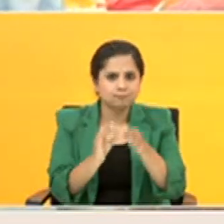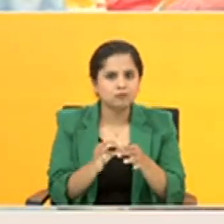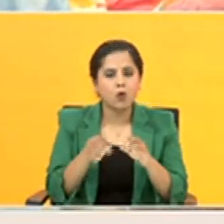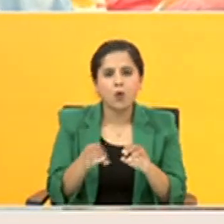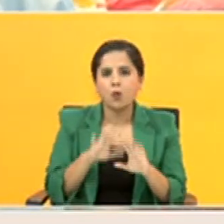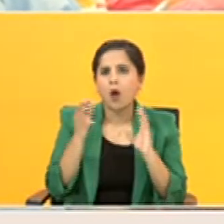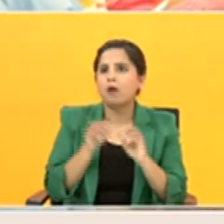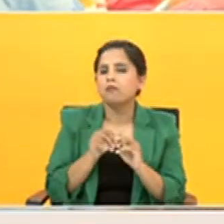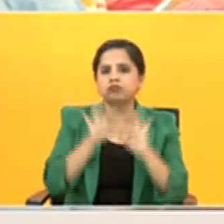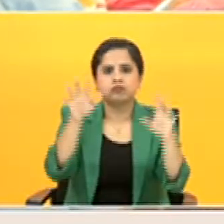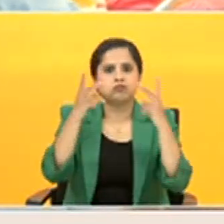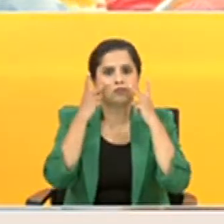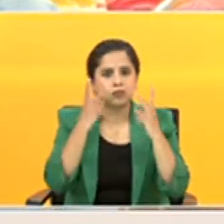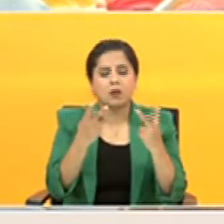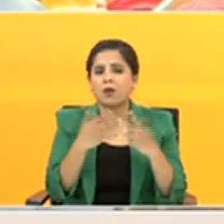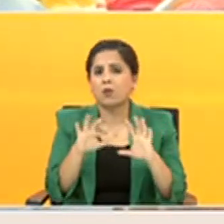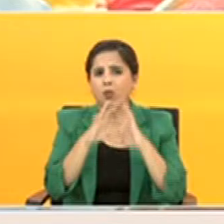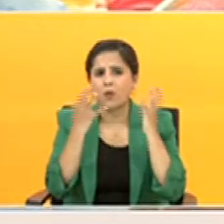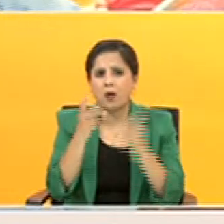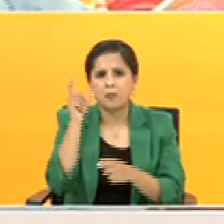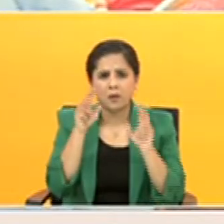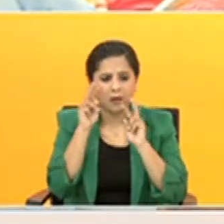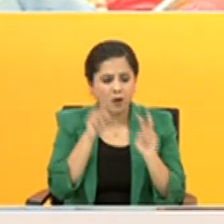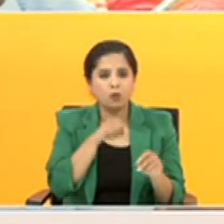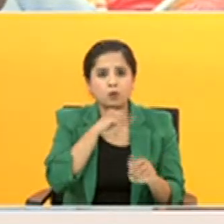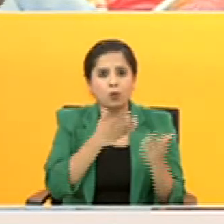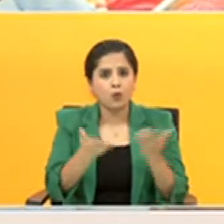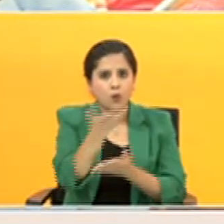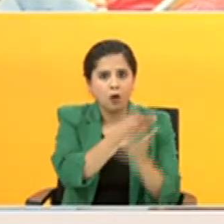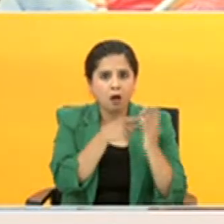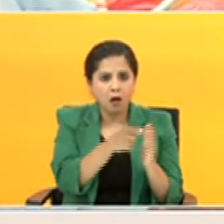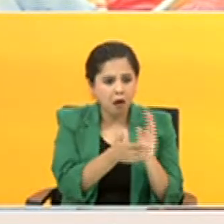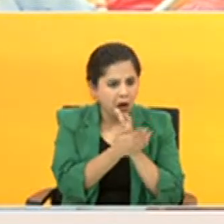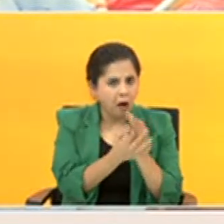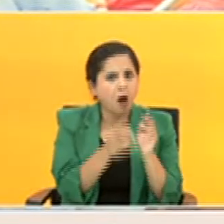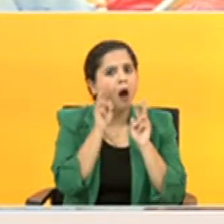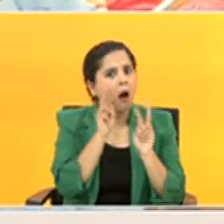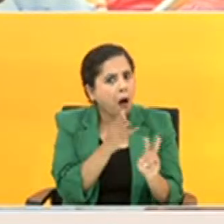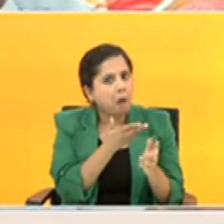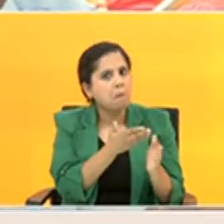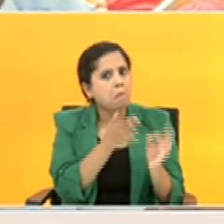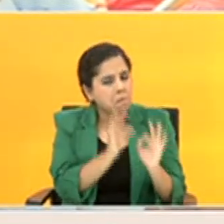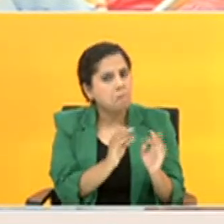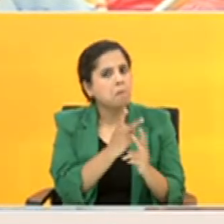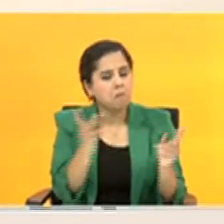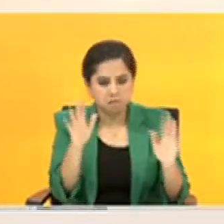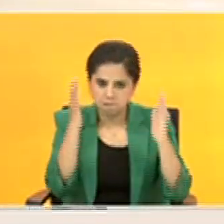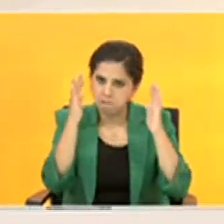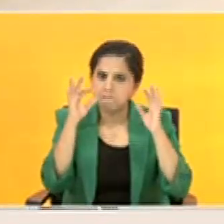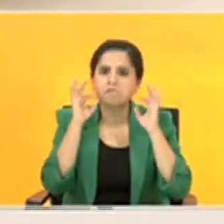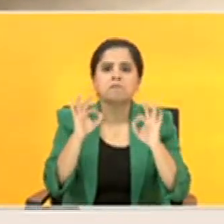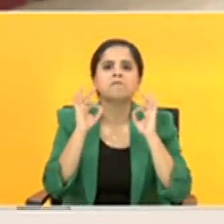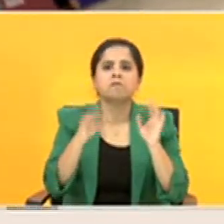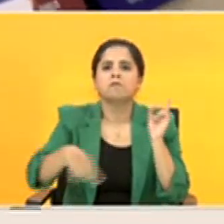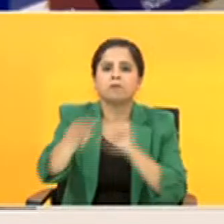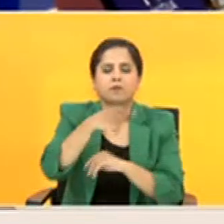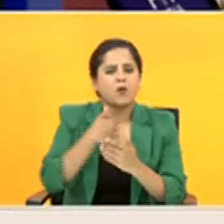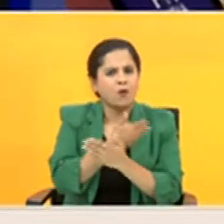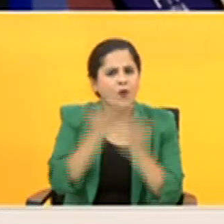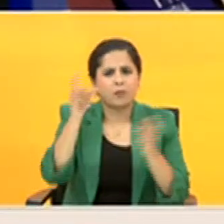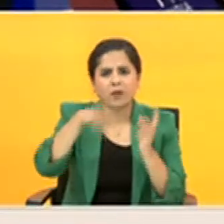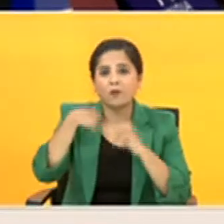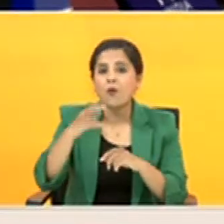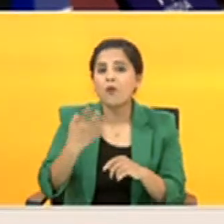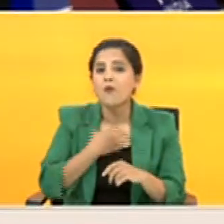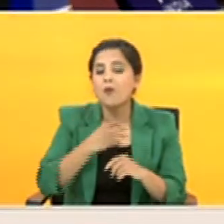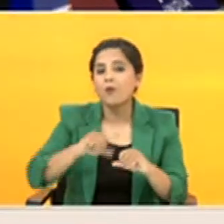पहुंचा। पूरे विश्व के लोगों ने हमारे युवा खिलाड़ियों की प्रतिभा को देखा और सराहा। मैं सभी पदक